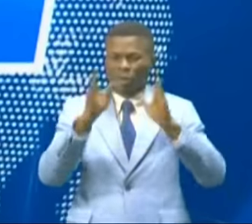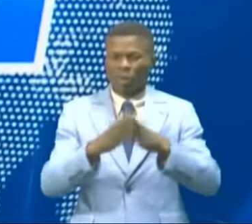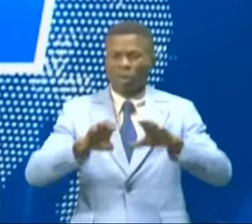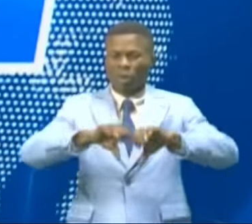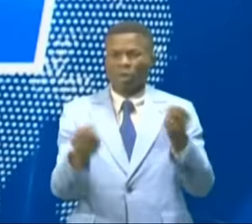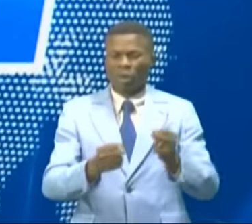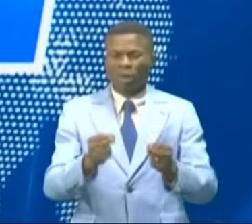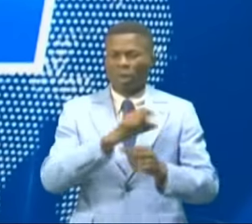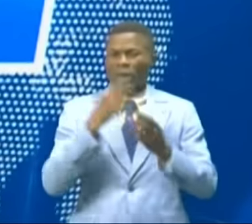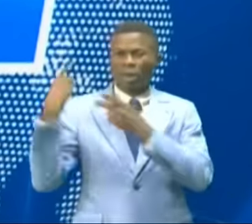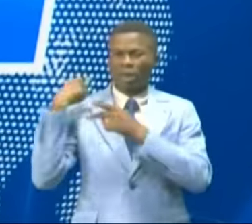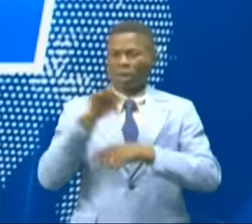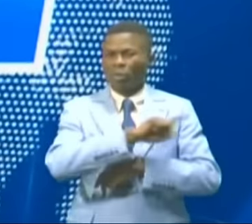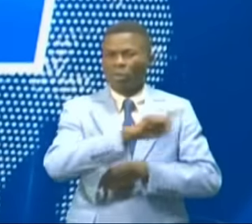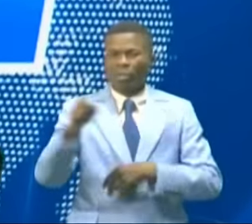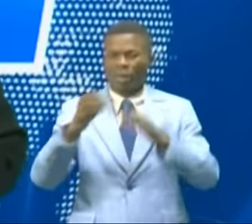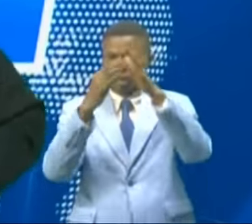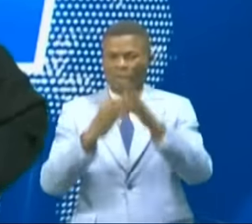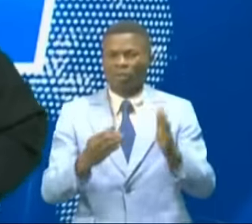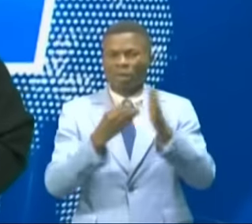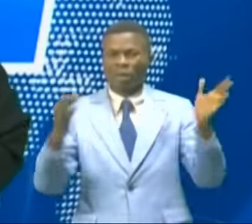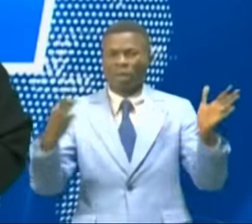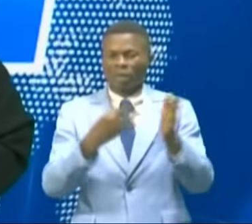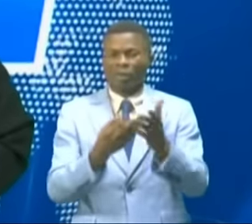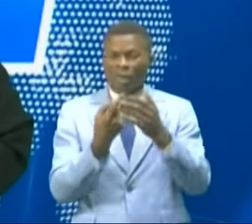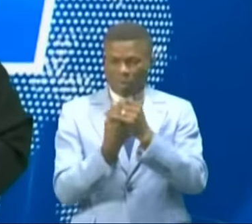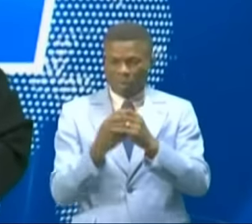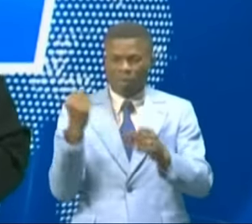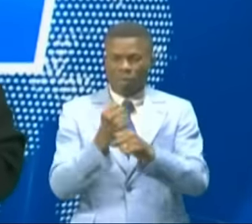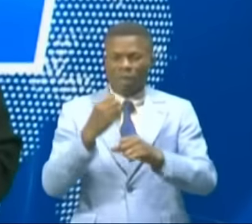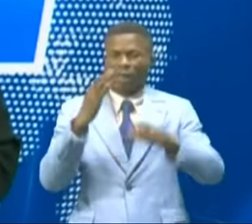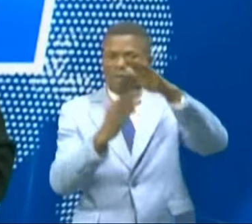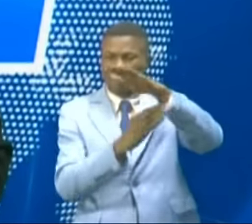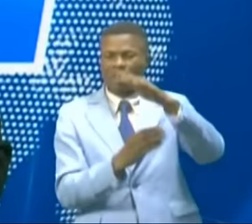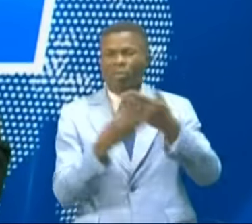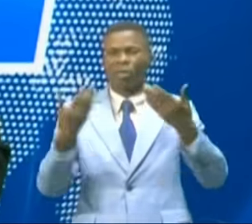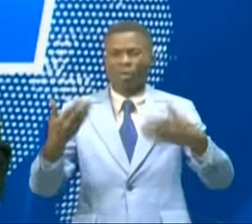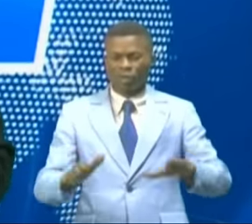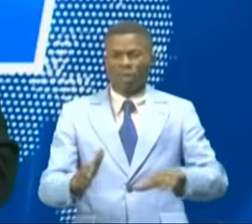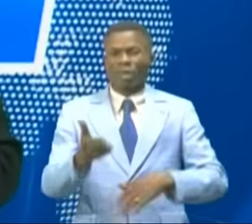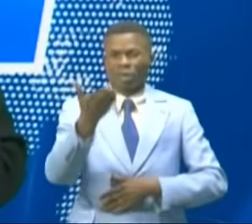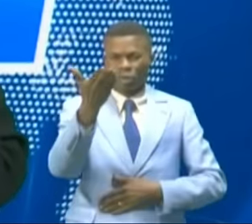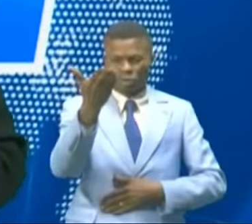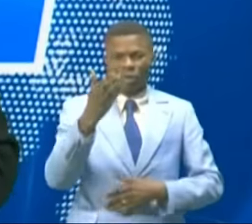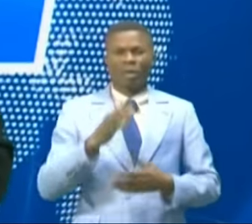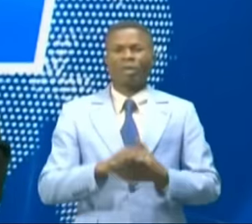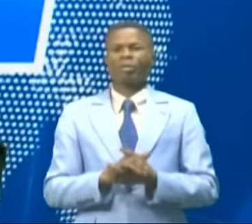depuis 1978 touchent à sa fin. Plus de précisions avec Yolande Voka.